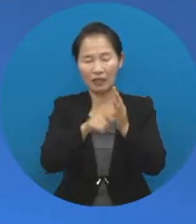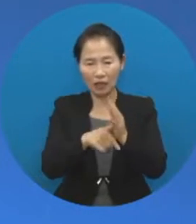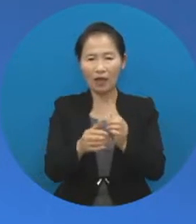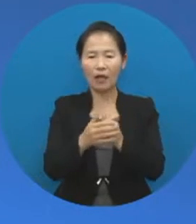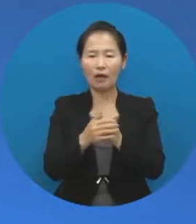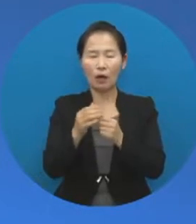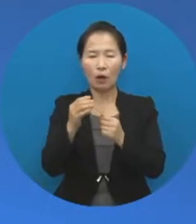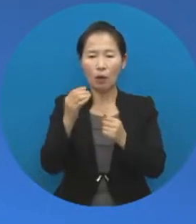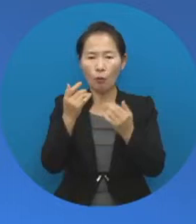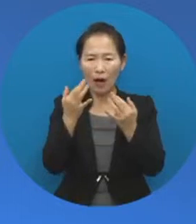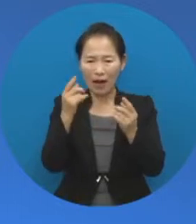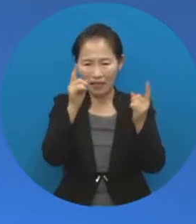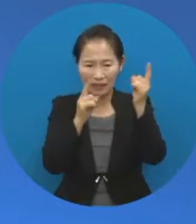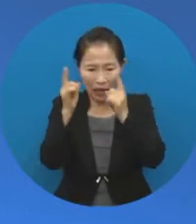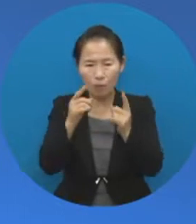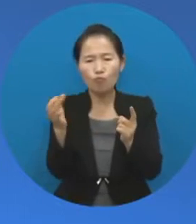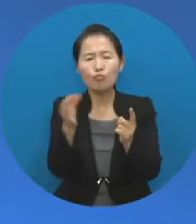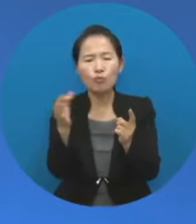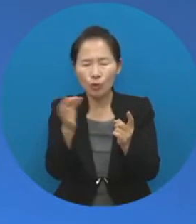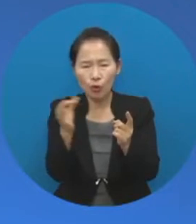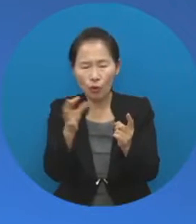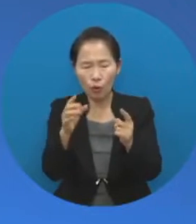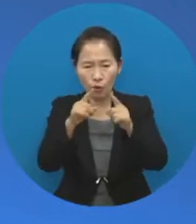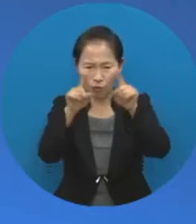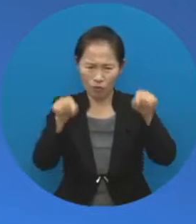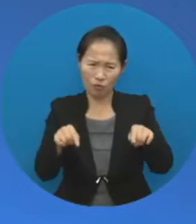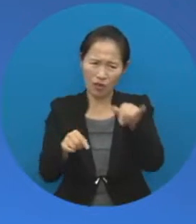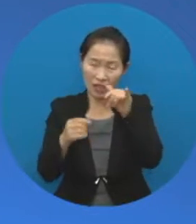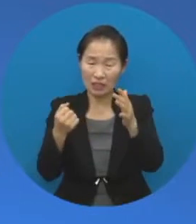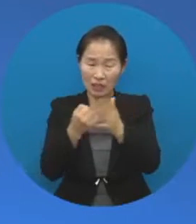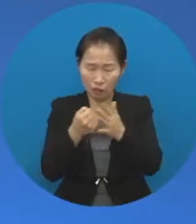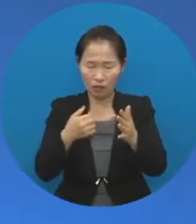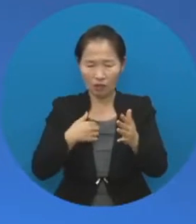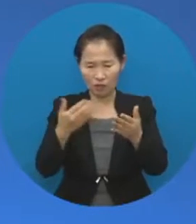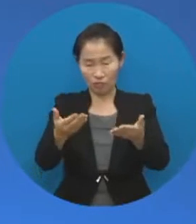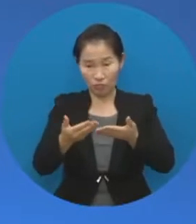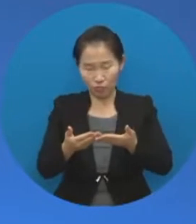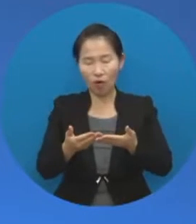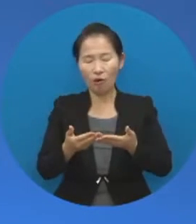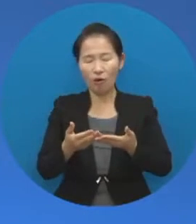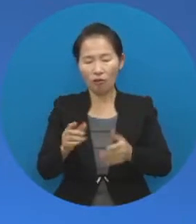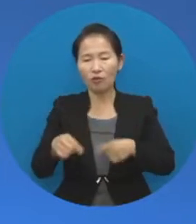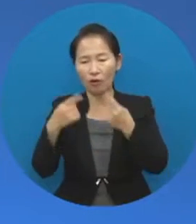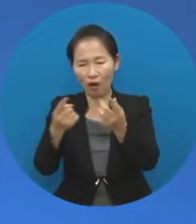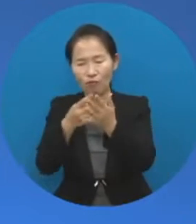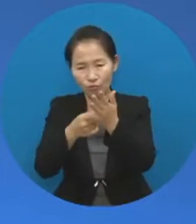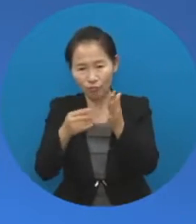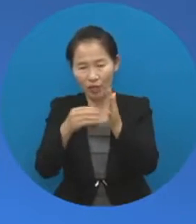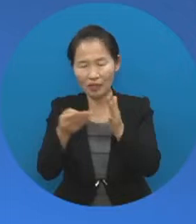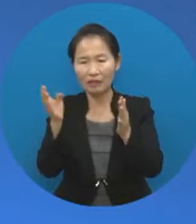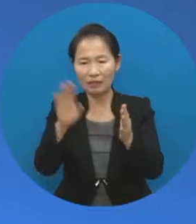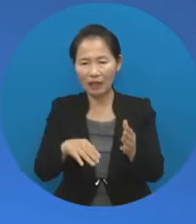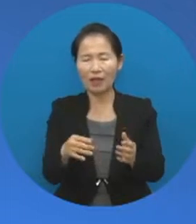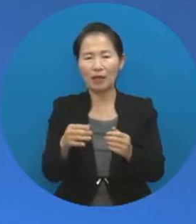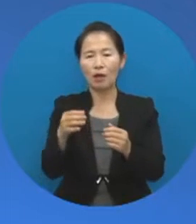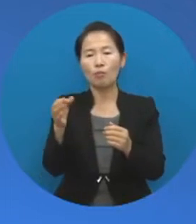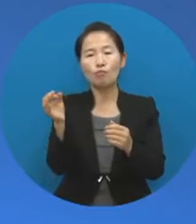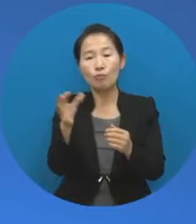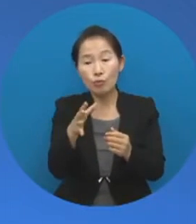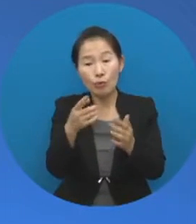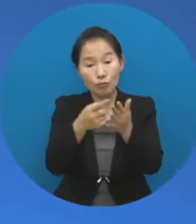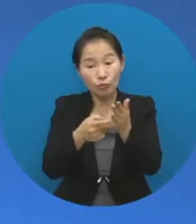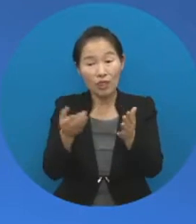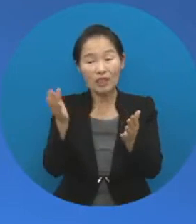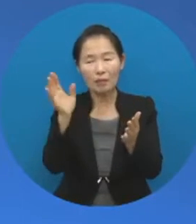전단지를 주셔서 수술을 했는데 그 수술이 하필 저소득층을 상대로 한 그 무료